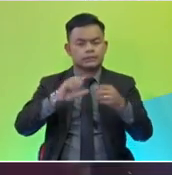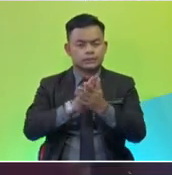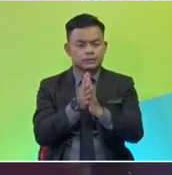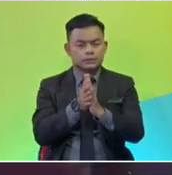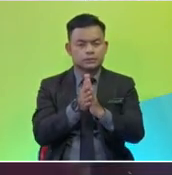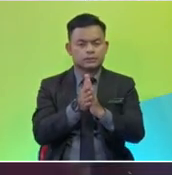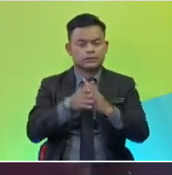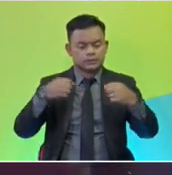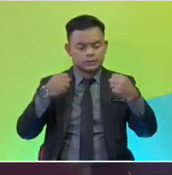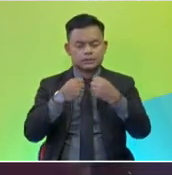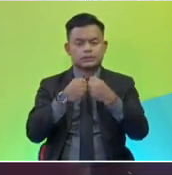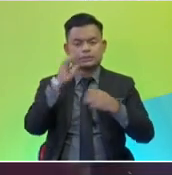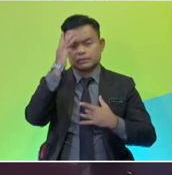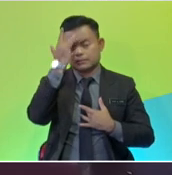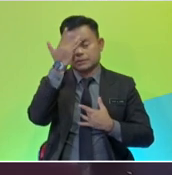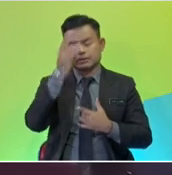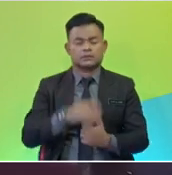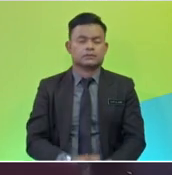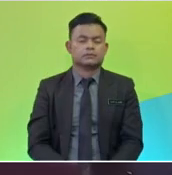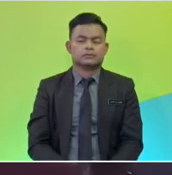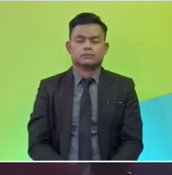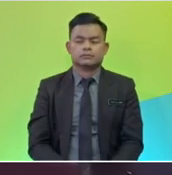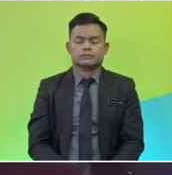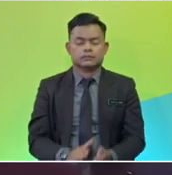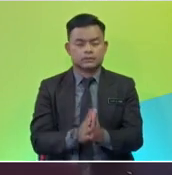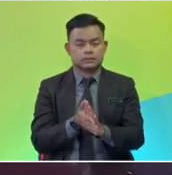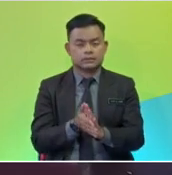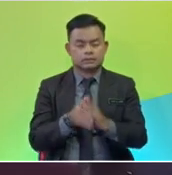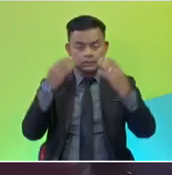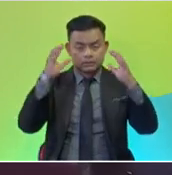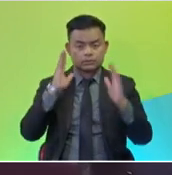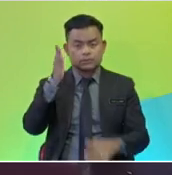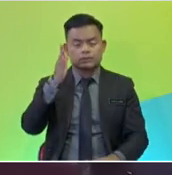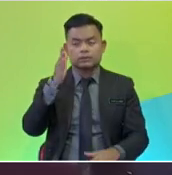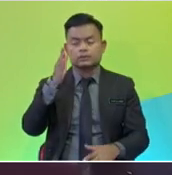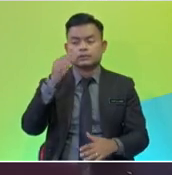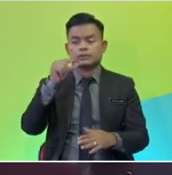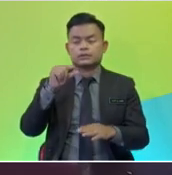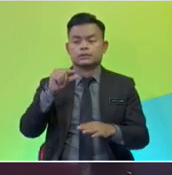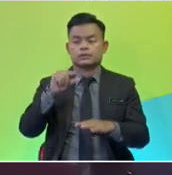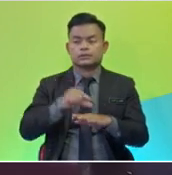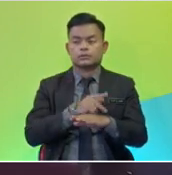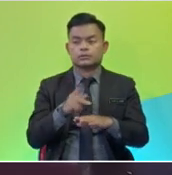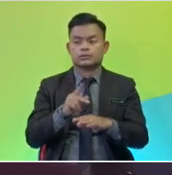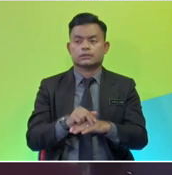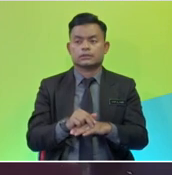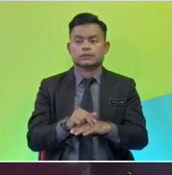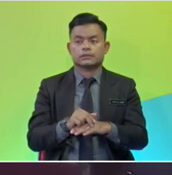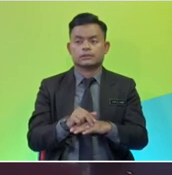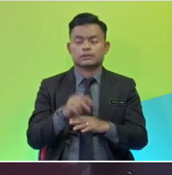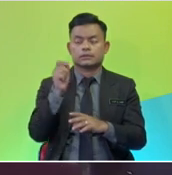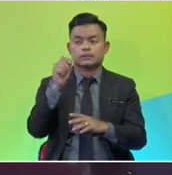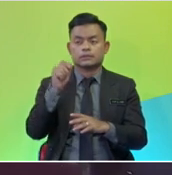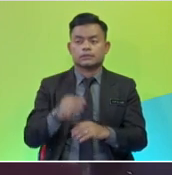murid-murid di rumah Cikgu akan menggunakan putik kapas oke abang akmad ambil putik kapas ni macam nak ni apa